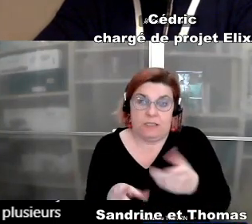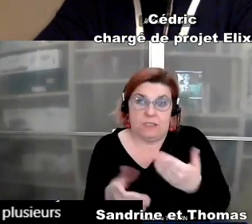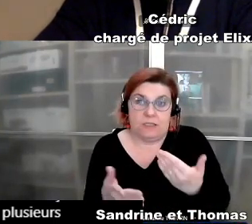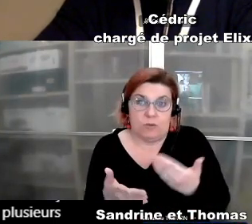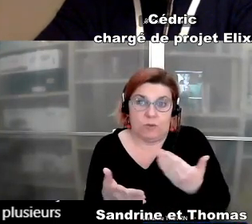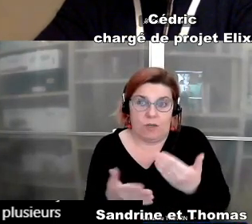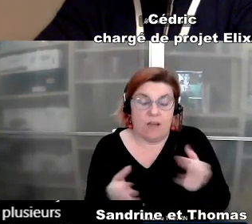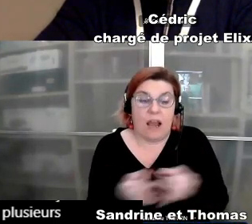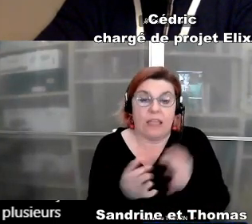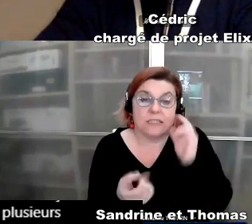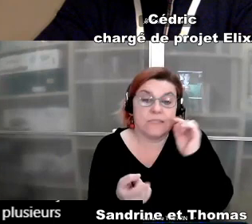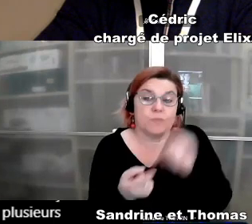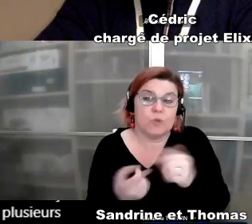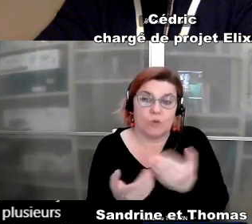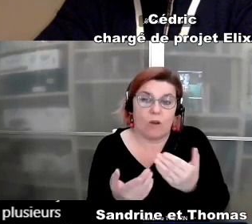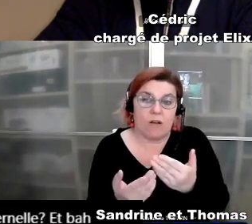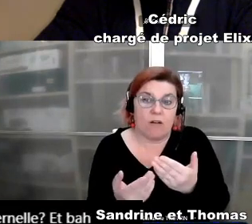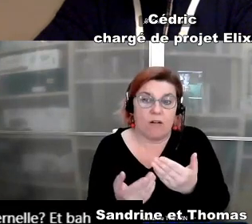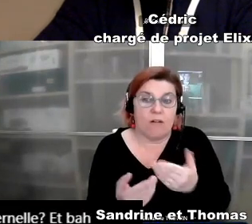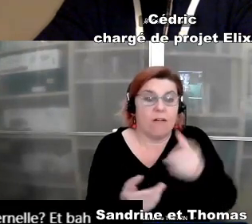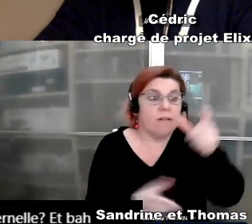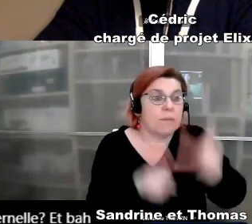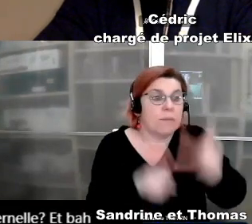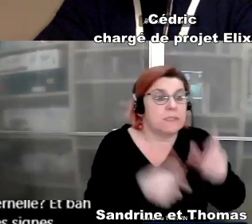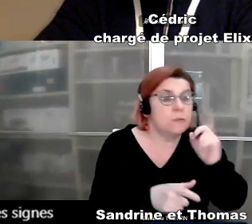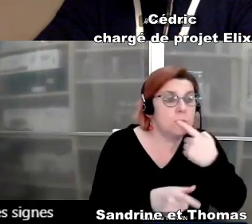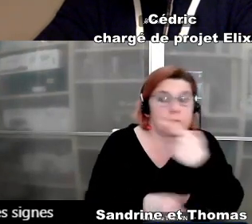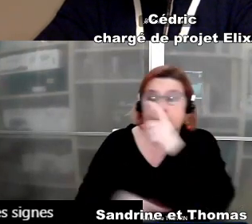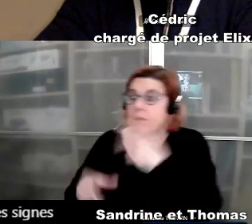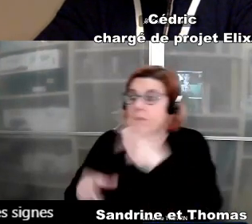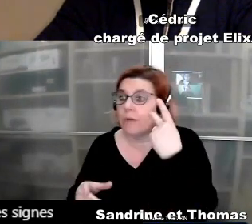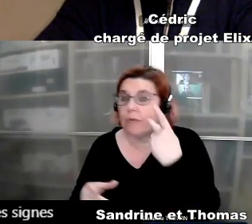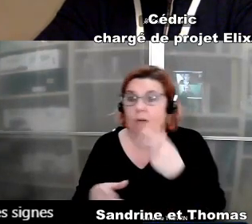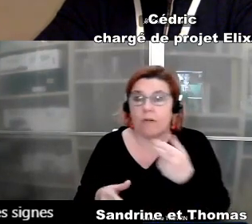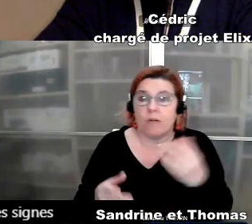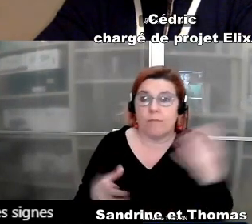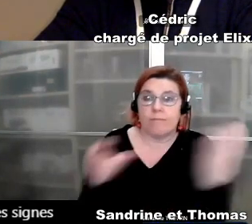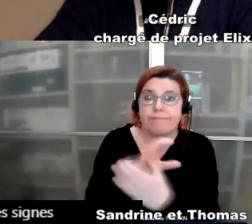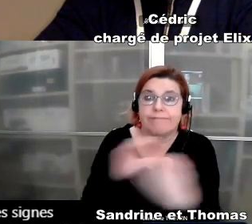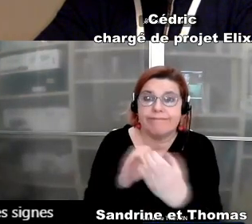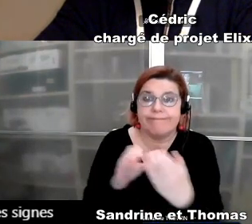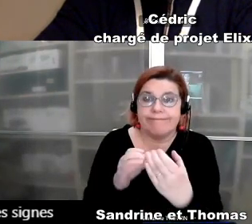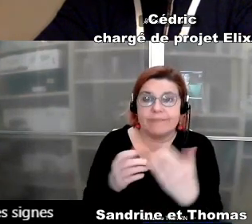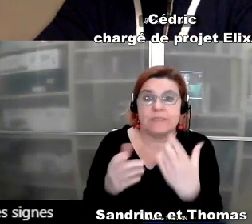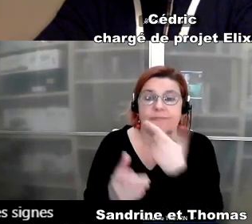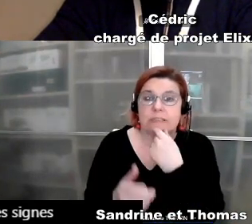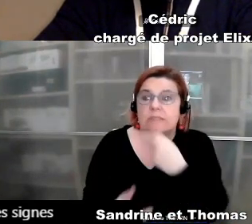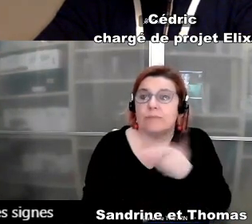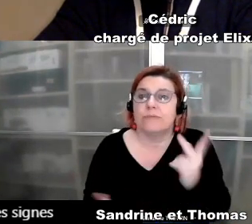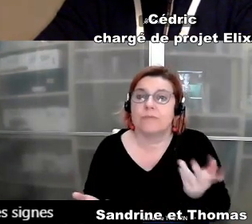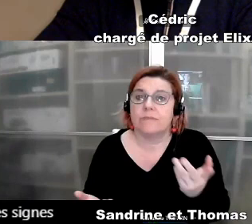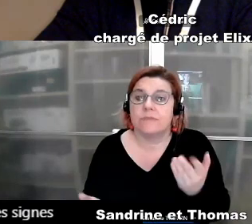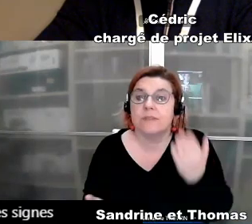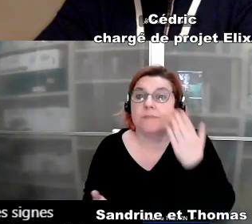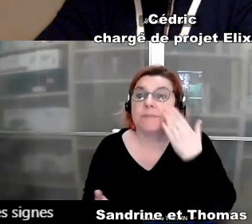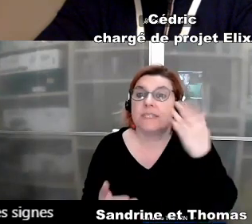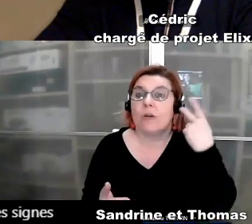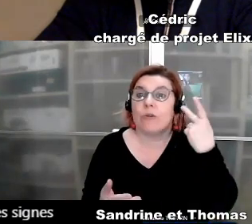L'objectif d'Elix, c'est de faciliter la communication entre les personnes sourdes et les personnes entendantes. Hein, plus il y aura